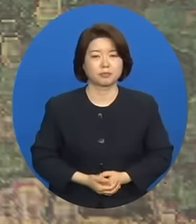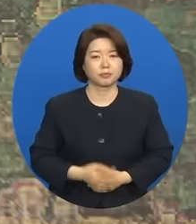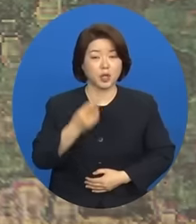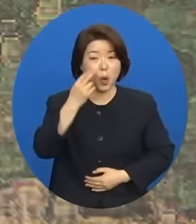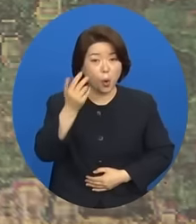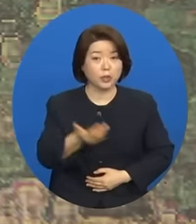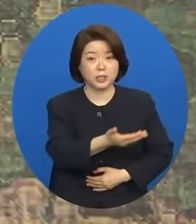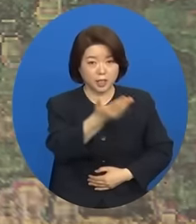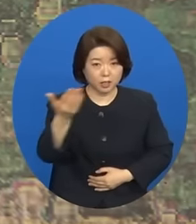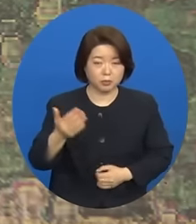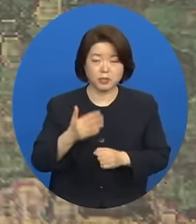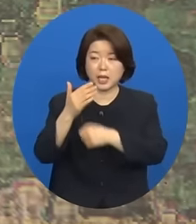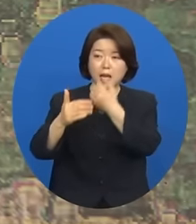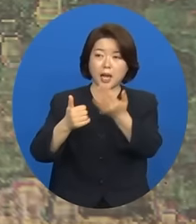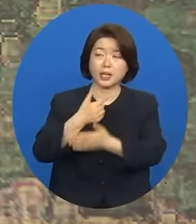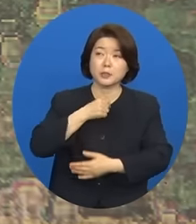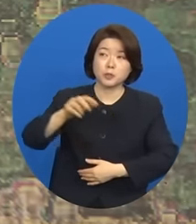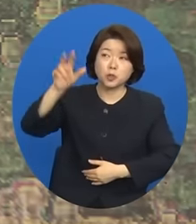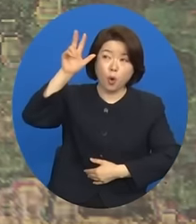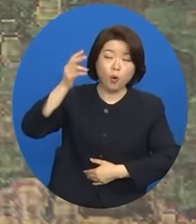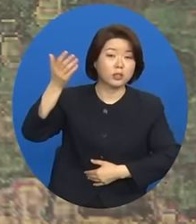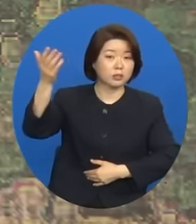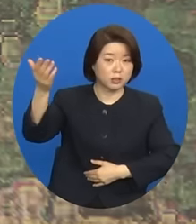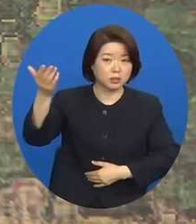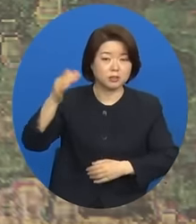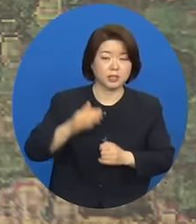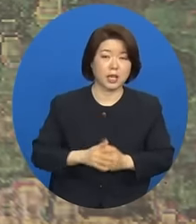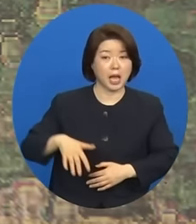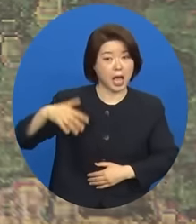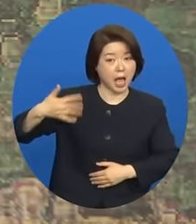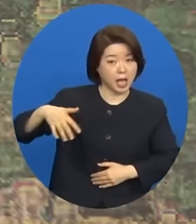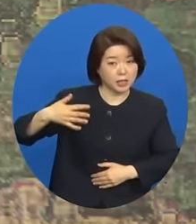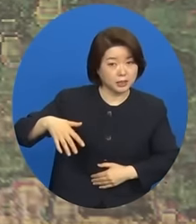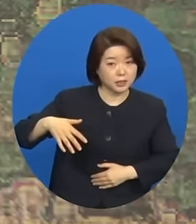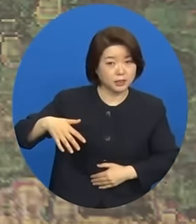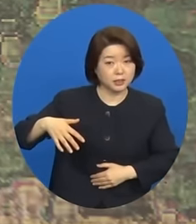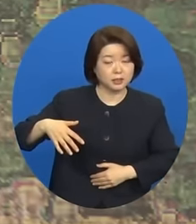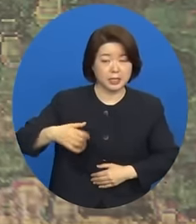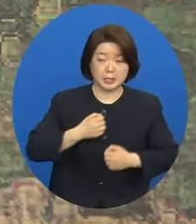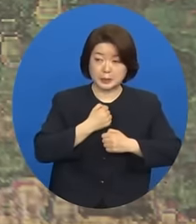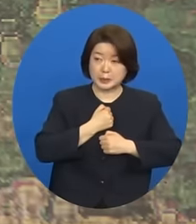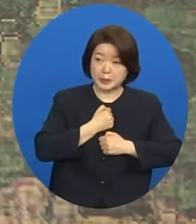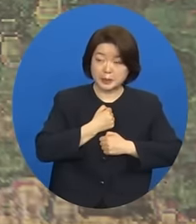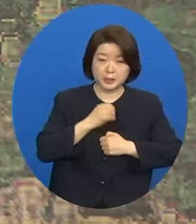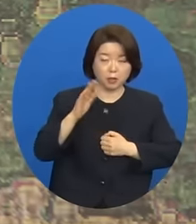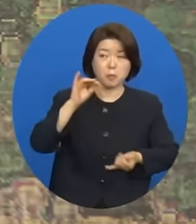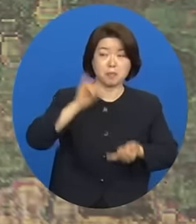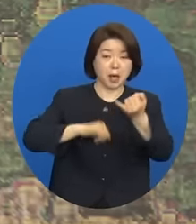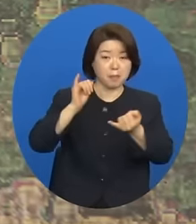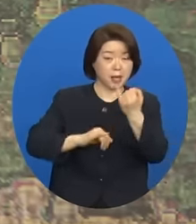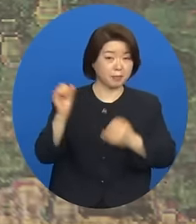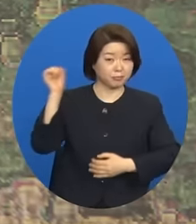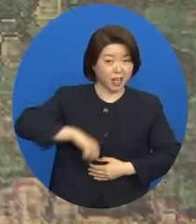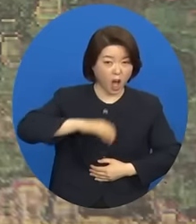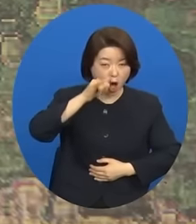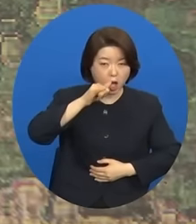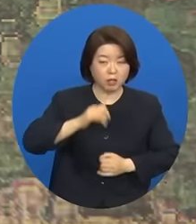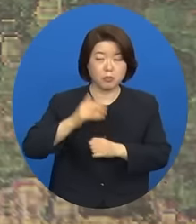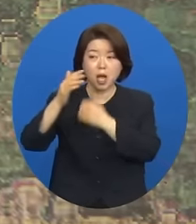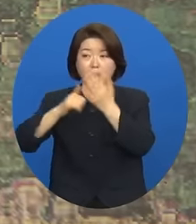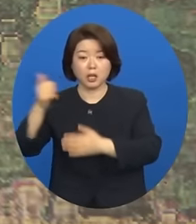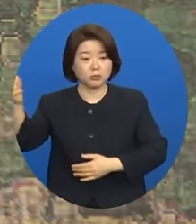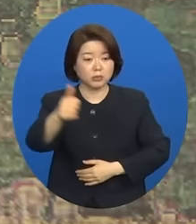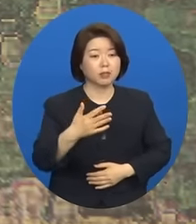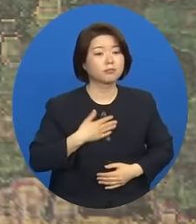여러분이 하나님께 서원을 했는데 아직까지 지키지 않은 것이 있습니까? 그럼 하나님이 등장하시면서 나